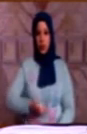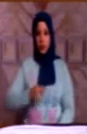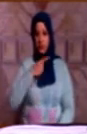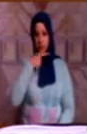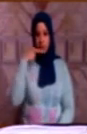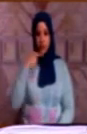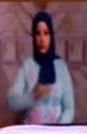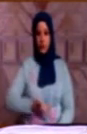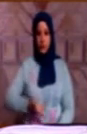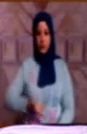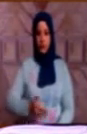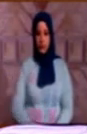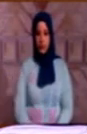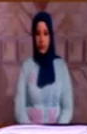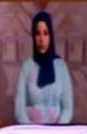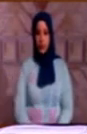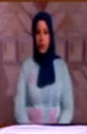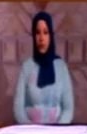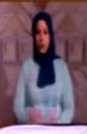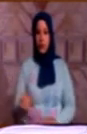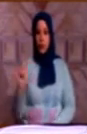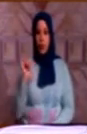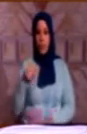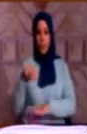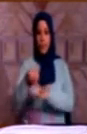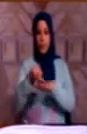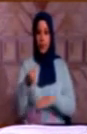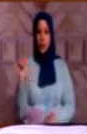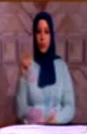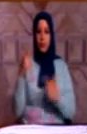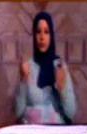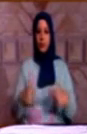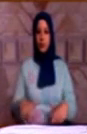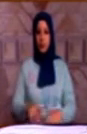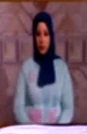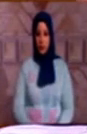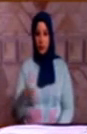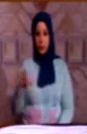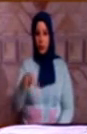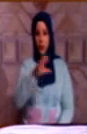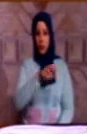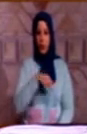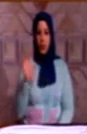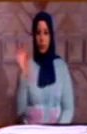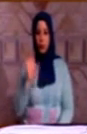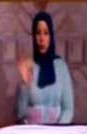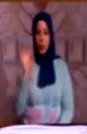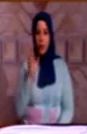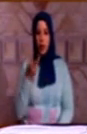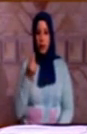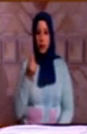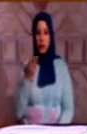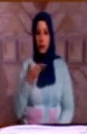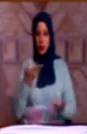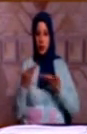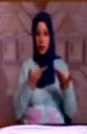يعني امبراطوريه ايضا يعني فادينا بنشوف اوروبا حلها الاقتصادي كمان